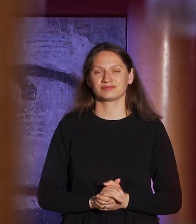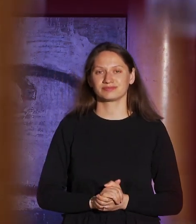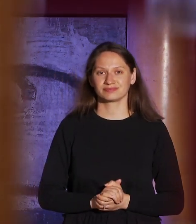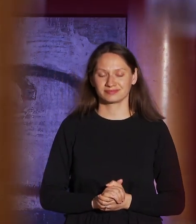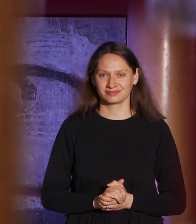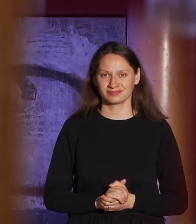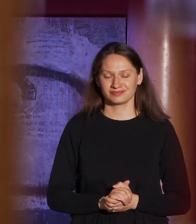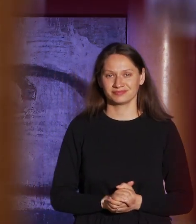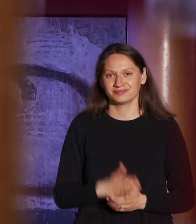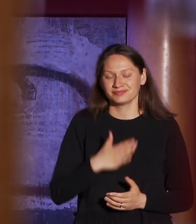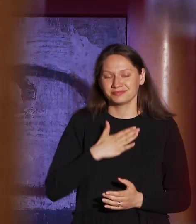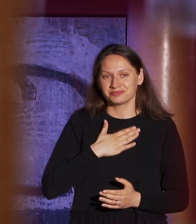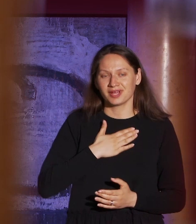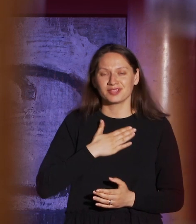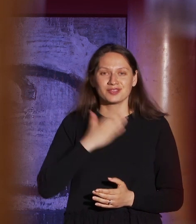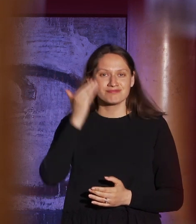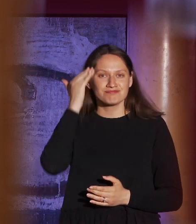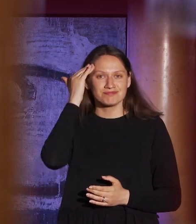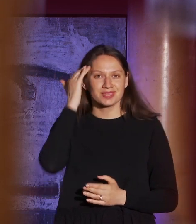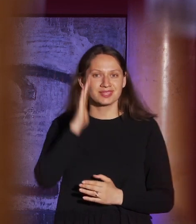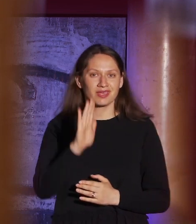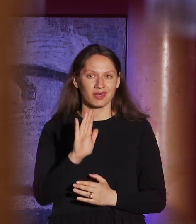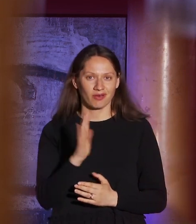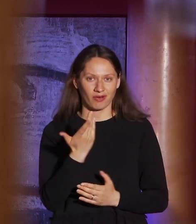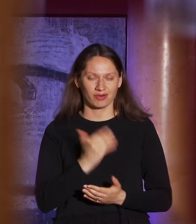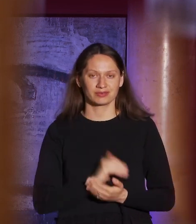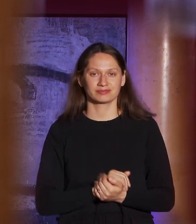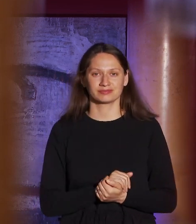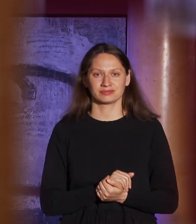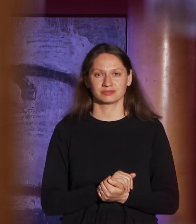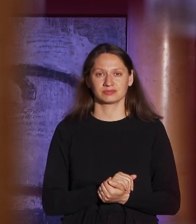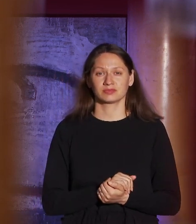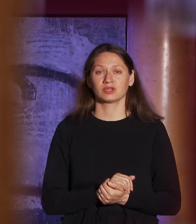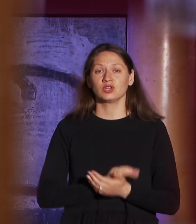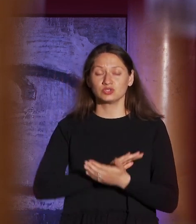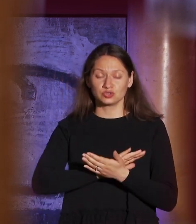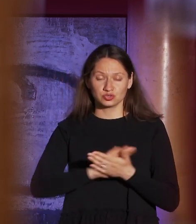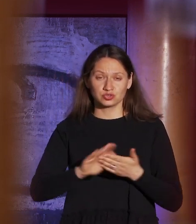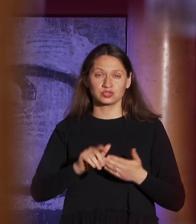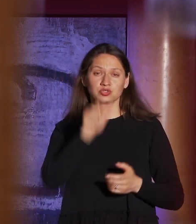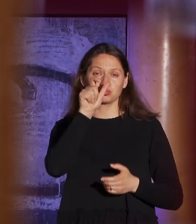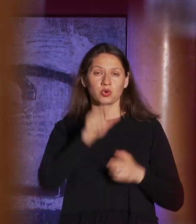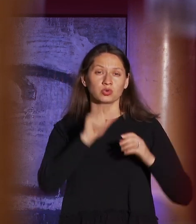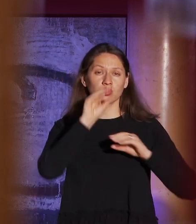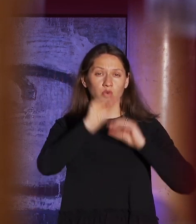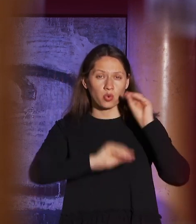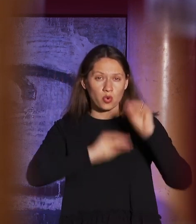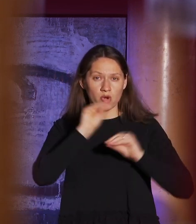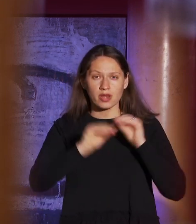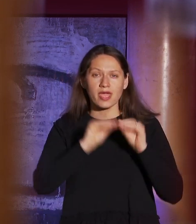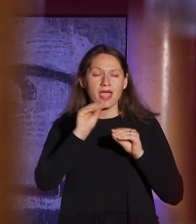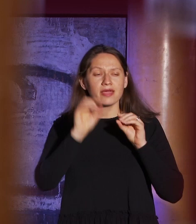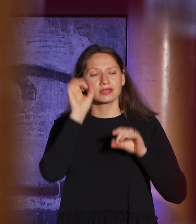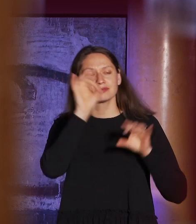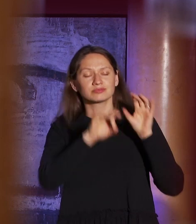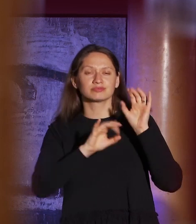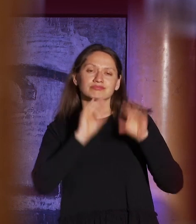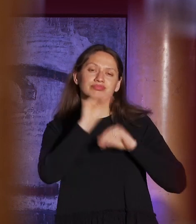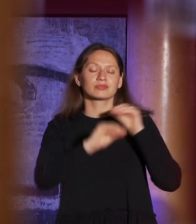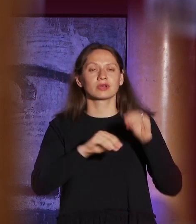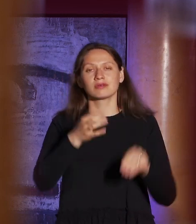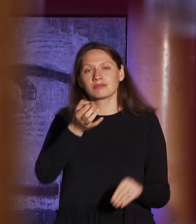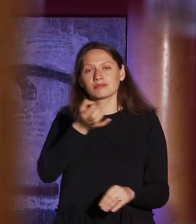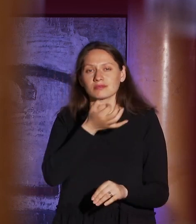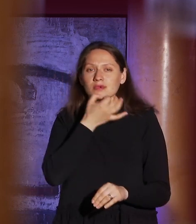Iš manęs būtų žinutė, kad kūrėjas turi kurti. Jisai kuria taip, kaip jisai